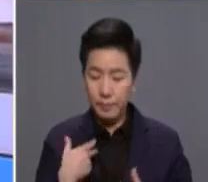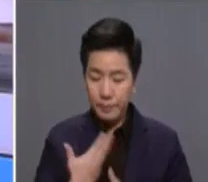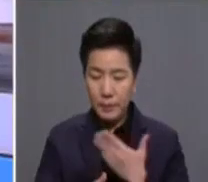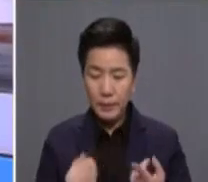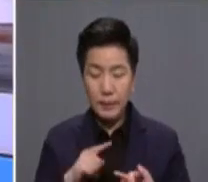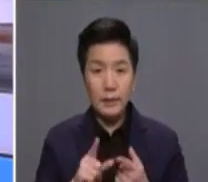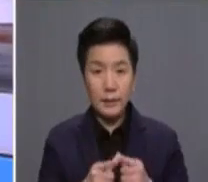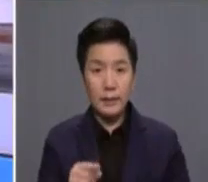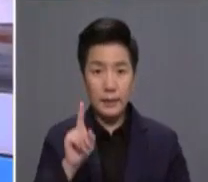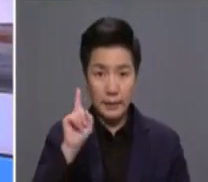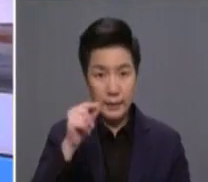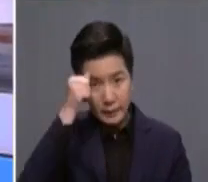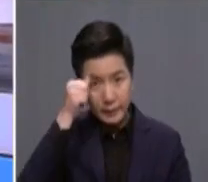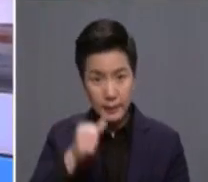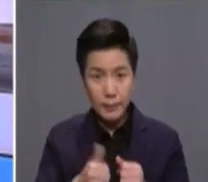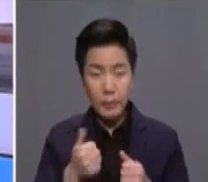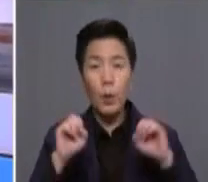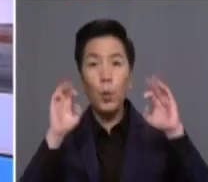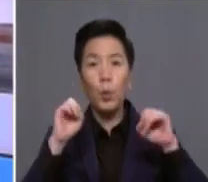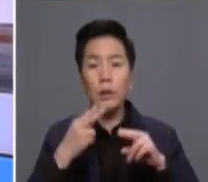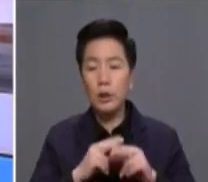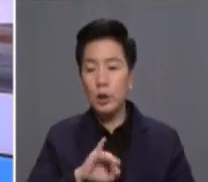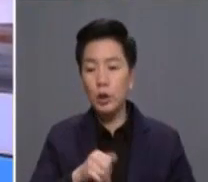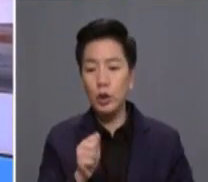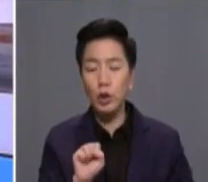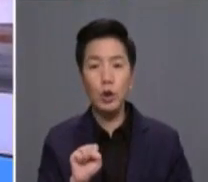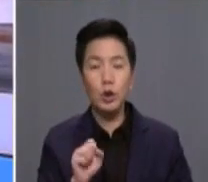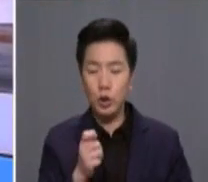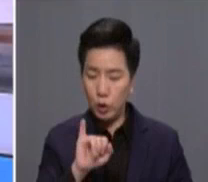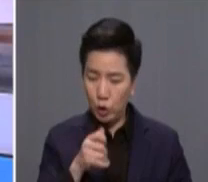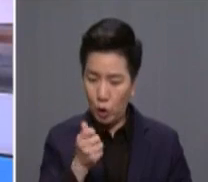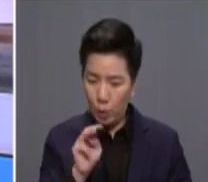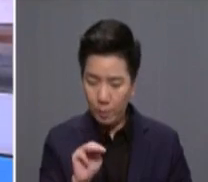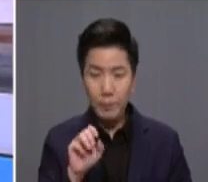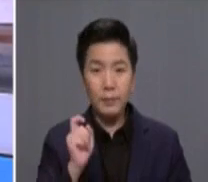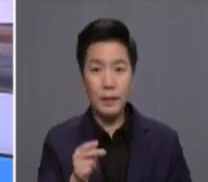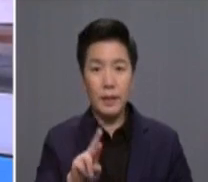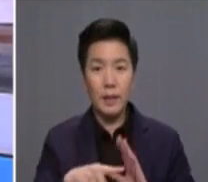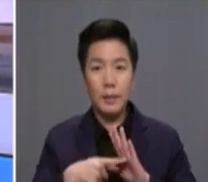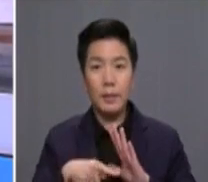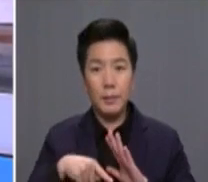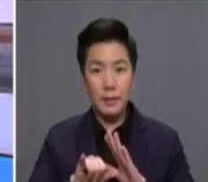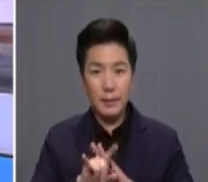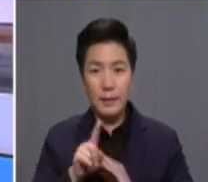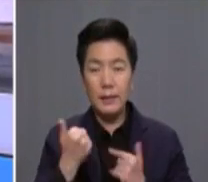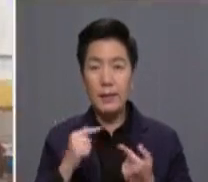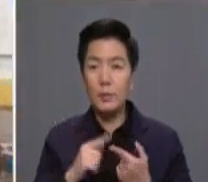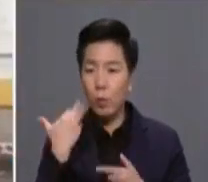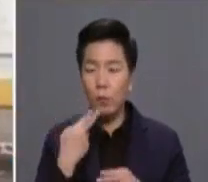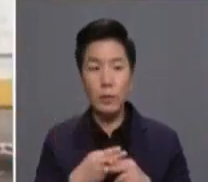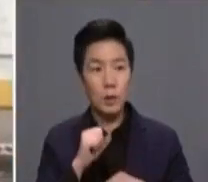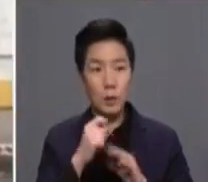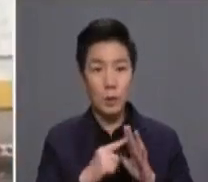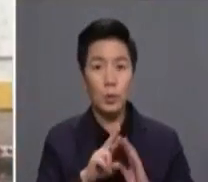คืบหน้าอีกหนึ่งคดีน่าจะยังจํากันได้ครูจอมทรัพย์นะฮะครูจอมทรัพย์หรือว่านางจอมทรัพย์แสนเมืองโคตรนะครับพร้อมกับนายสุริย